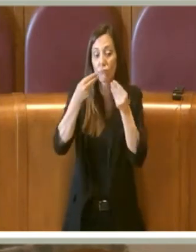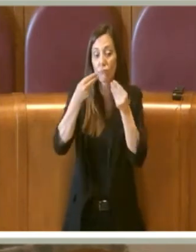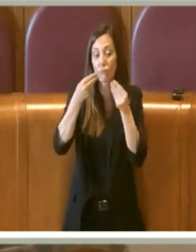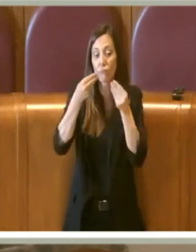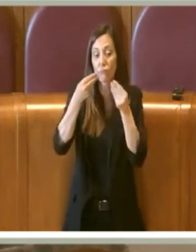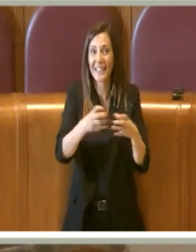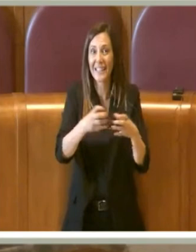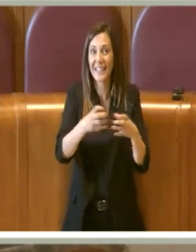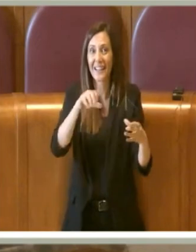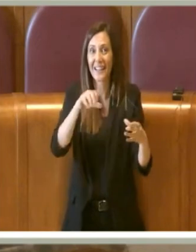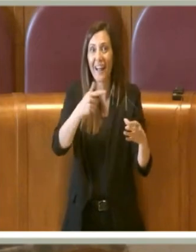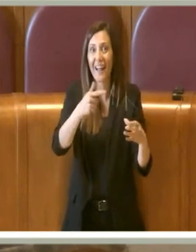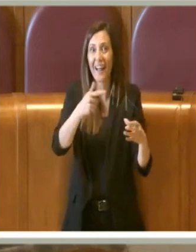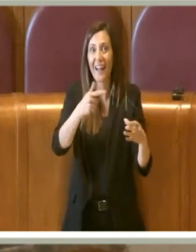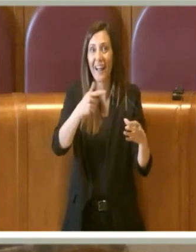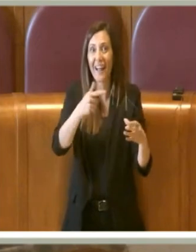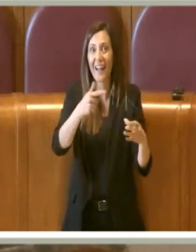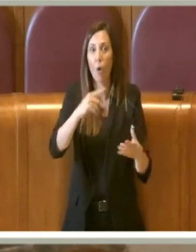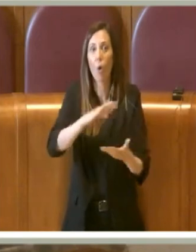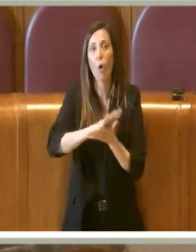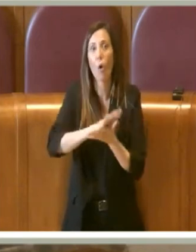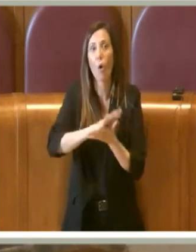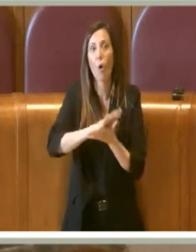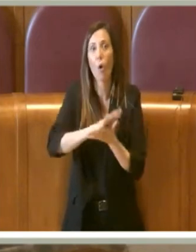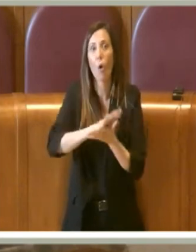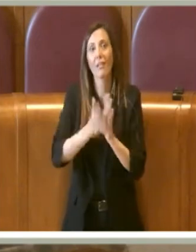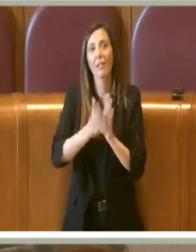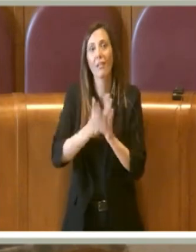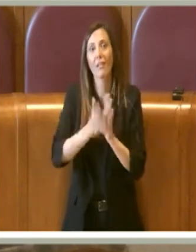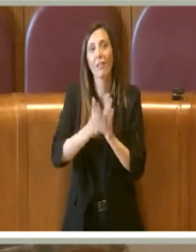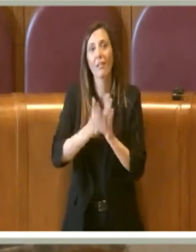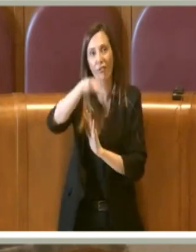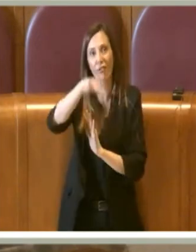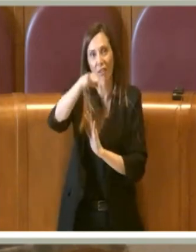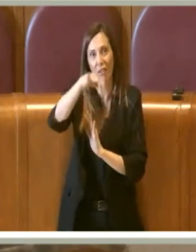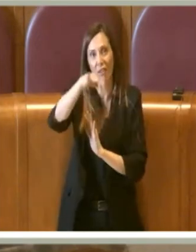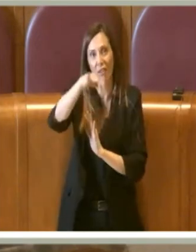un contratto di usufrutto a titolo oneroso